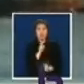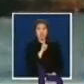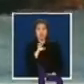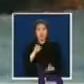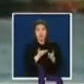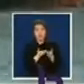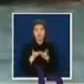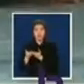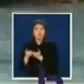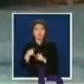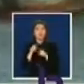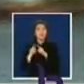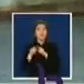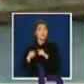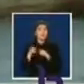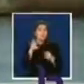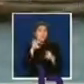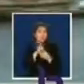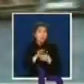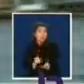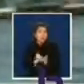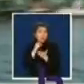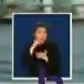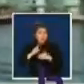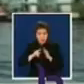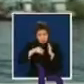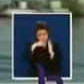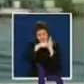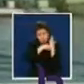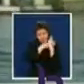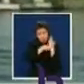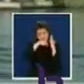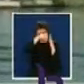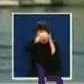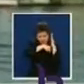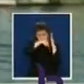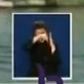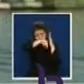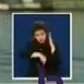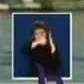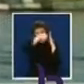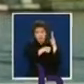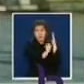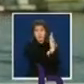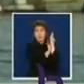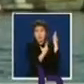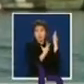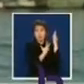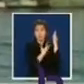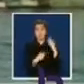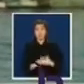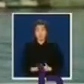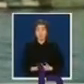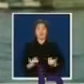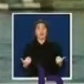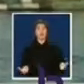ะอันนี้ก็จะเป็นส่วนของการเร่งระบายน้ำเพื่อให้ออกสู่ทะเลทั้ง3ส่วนนะคะสำหรับพื้นที่ในส่วนของก